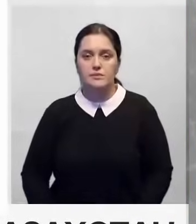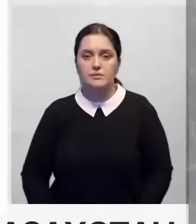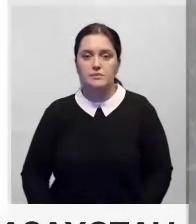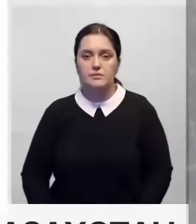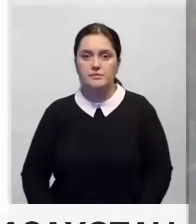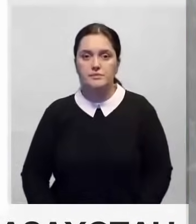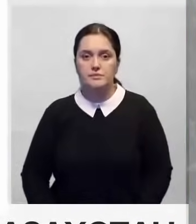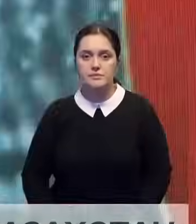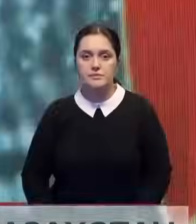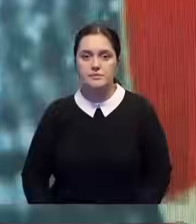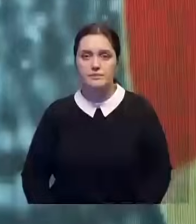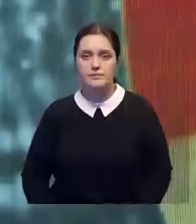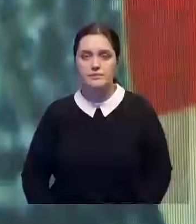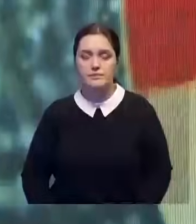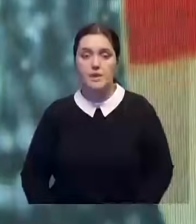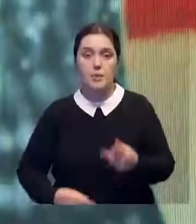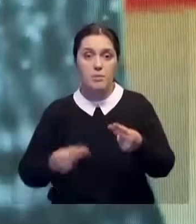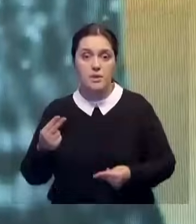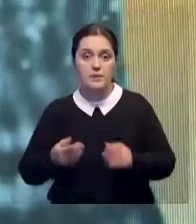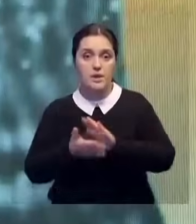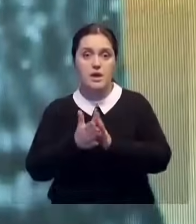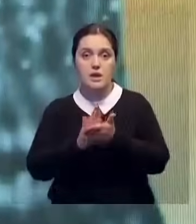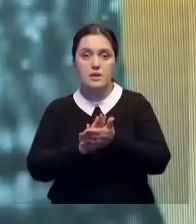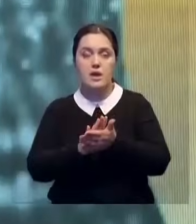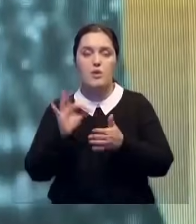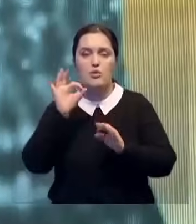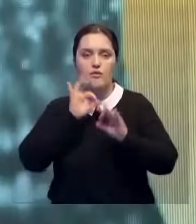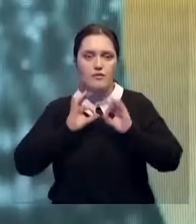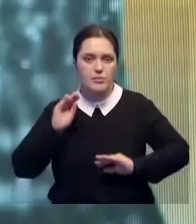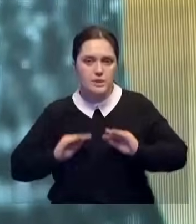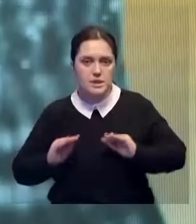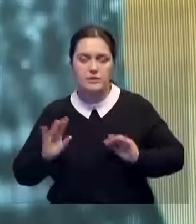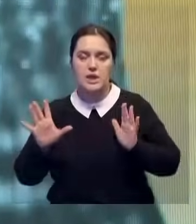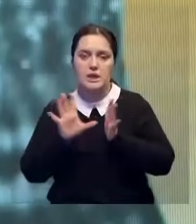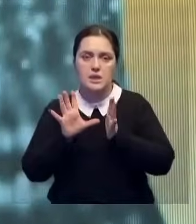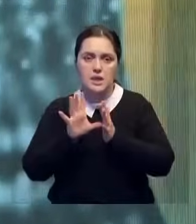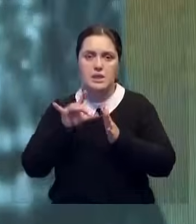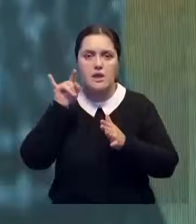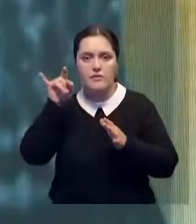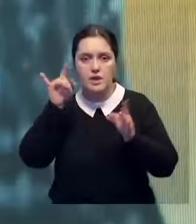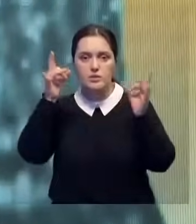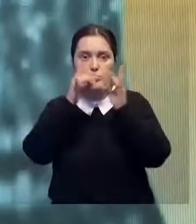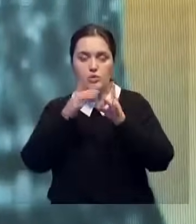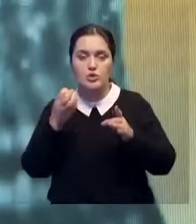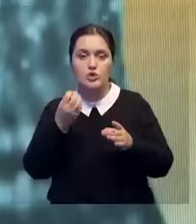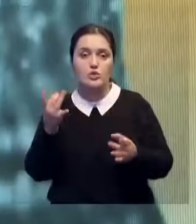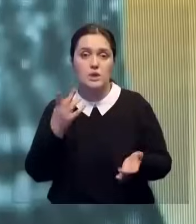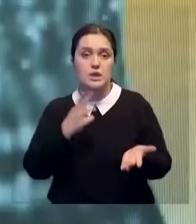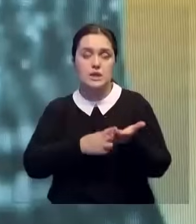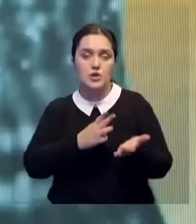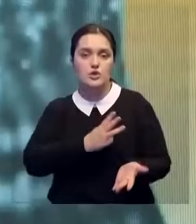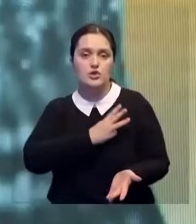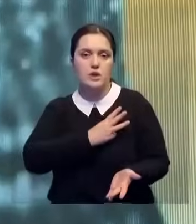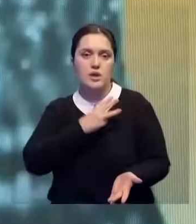году. И подписание контрактов в таких секторах, как фармацевтика, энергетика, авиация и культура, еще